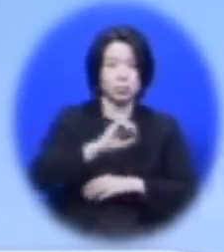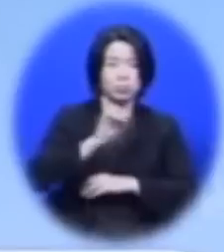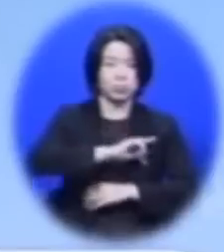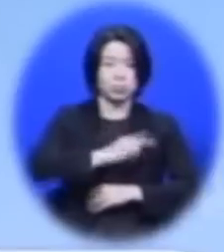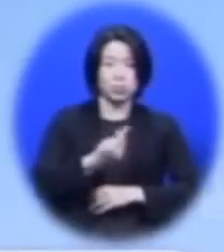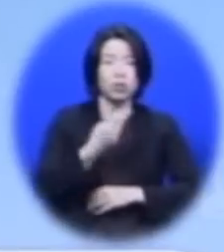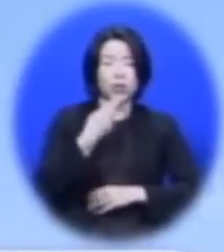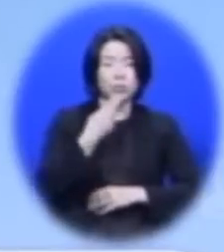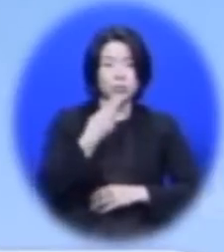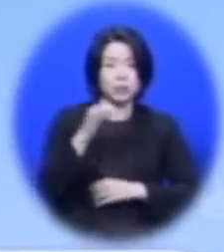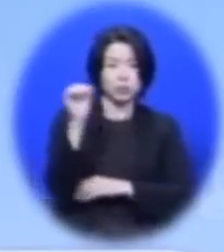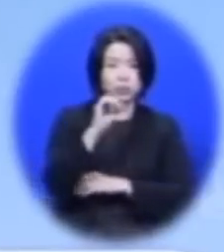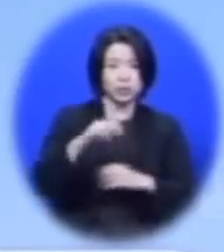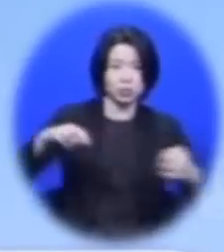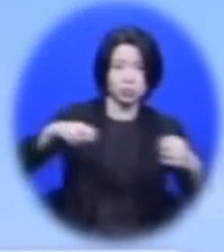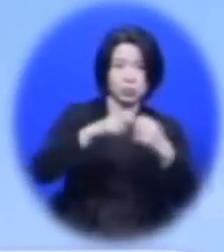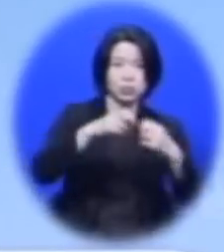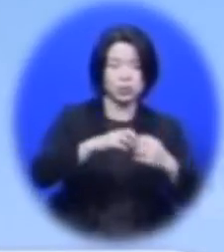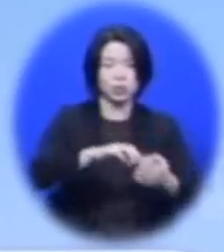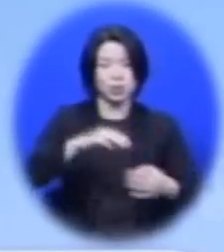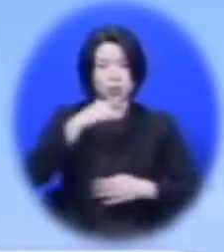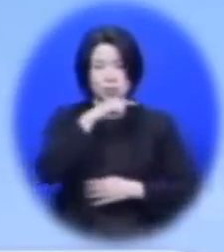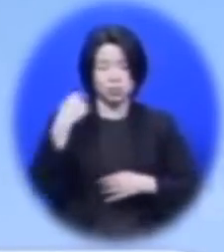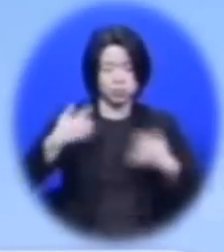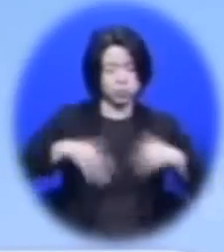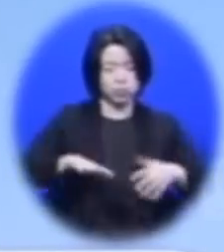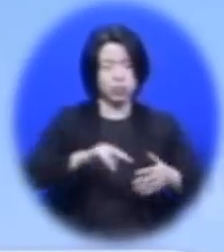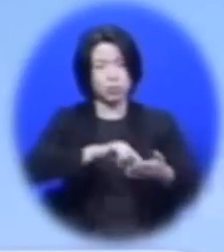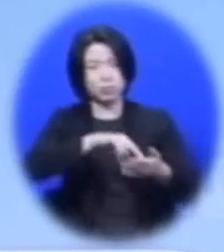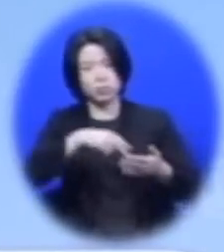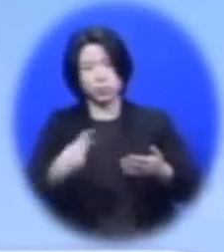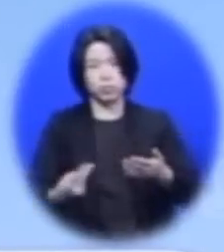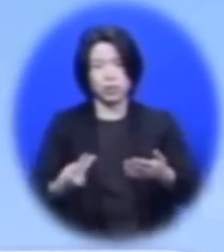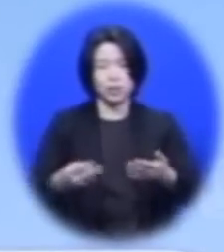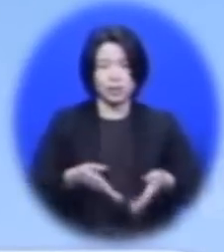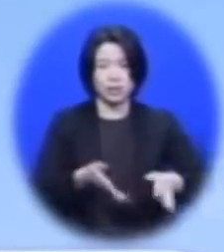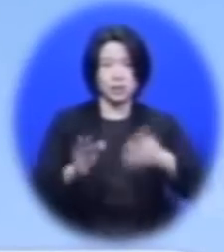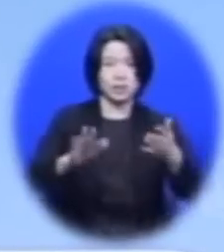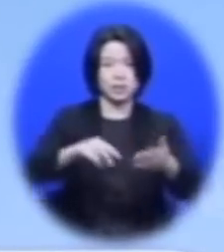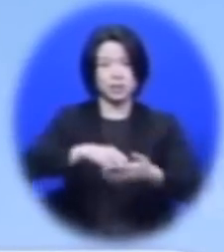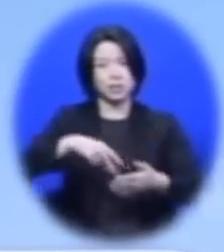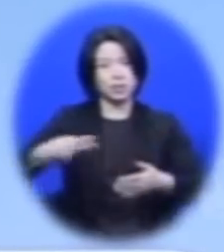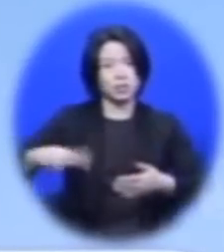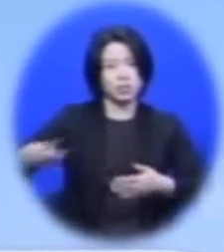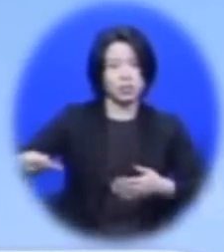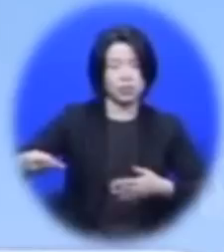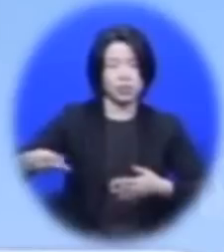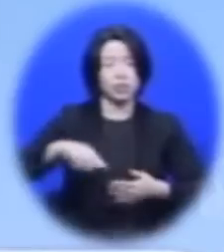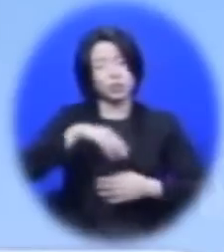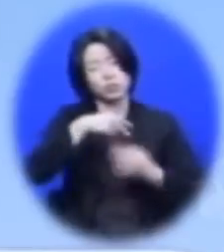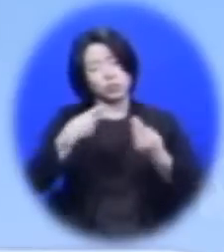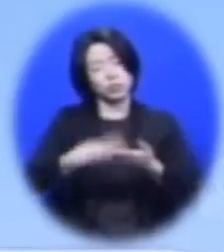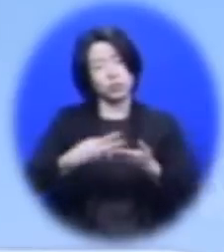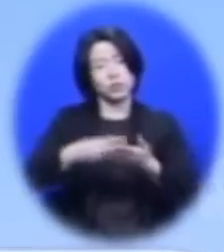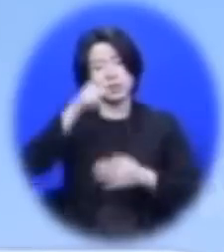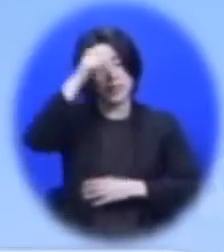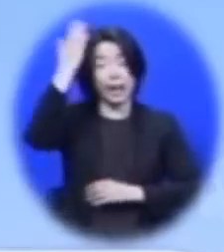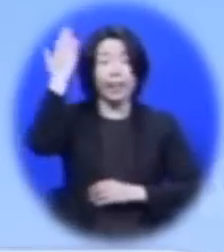차에 부딪혀 피투성이가 된채 몸을 가누지 못하고 길바닥에 내동댕이쳐 누워있던